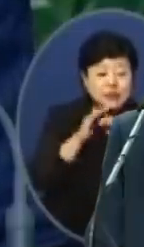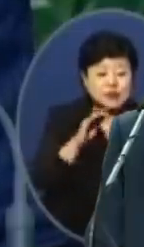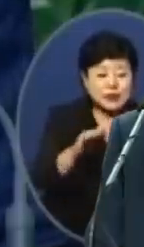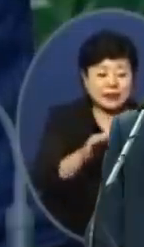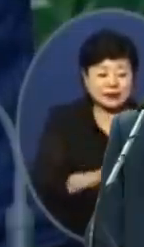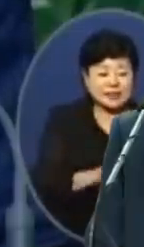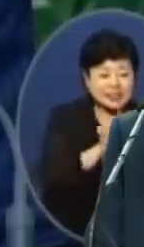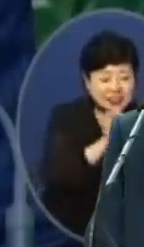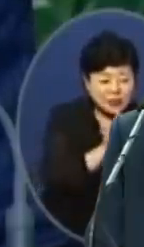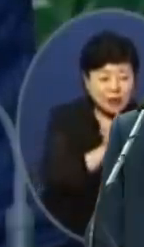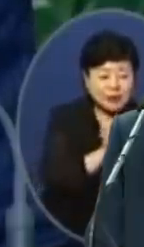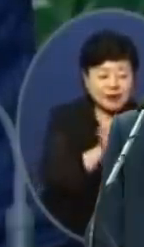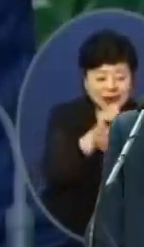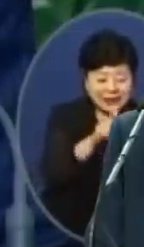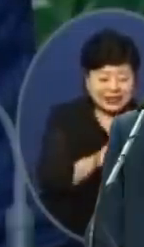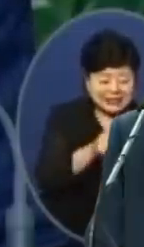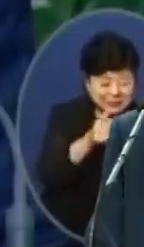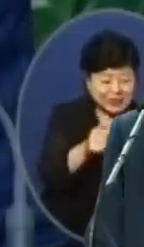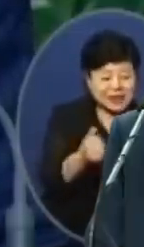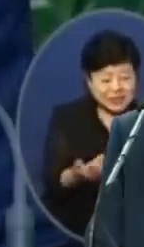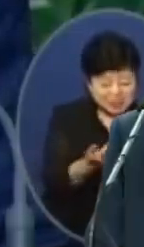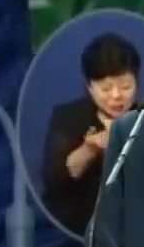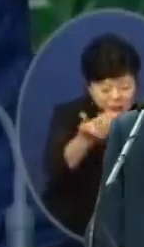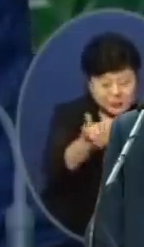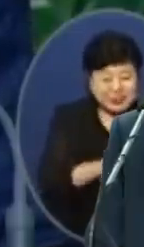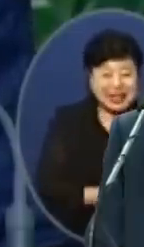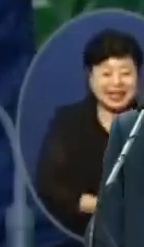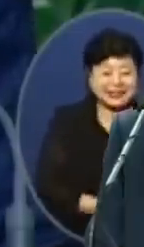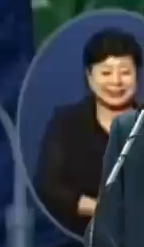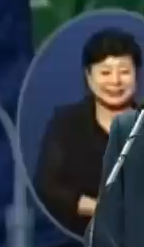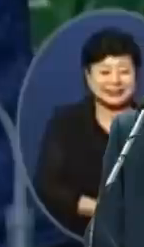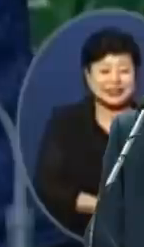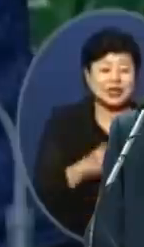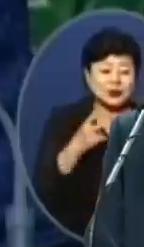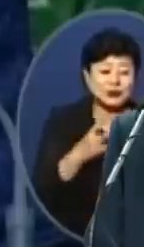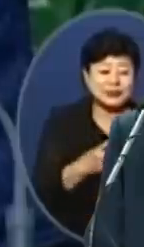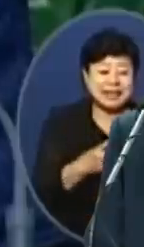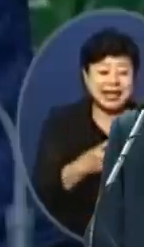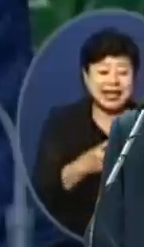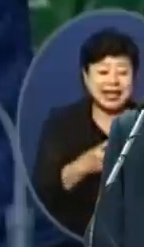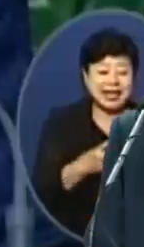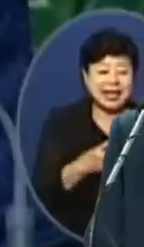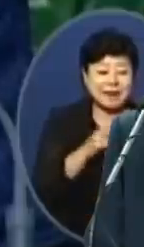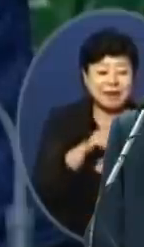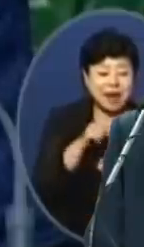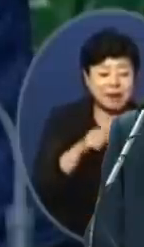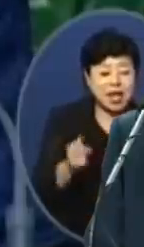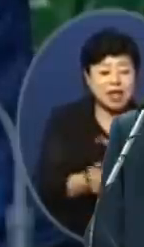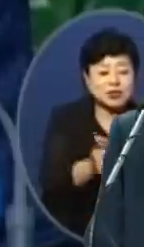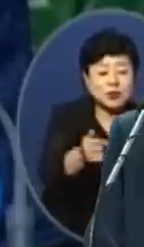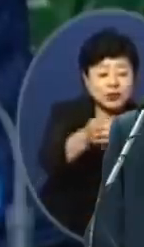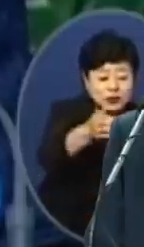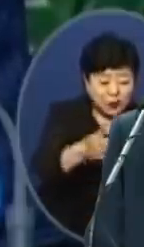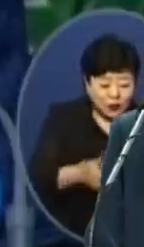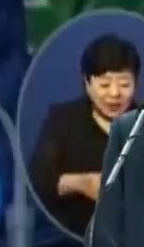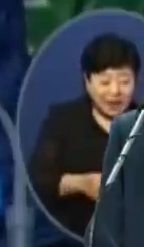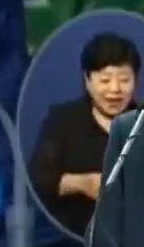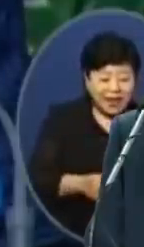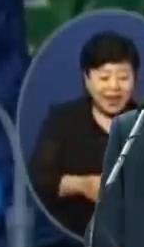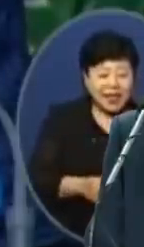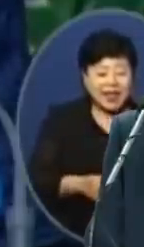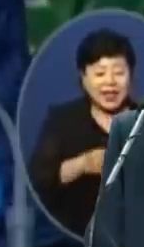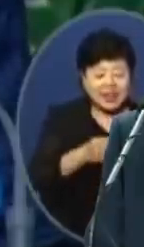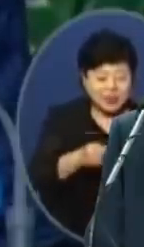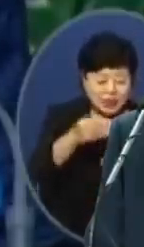다음에 기도하면 하나님이 이루어 주시는 것입니다. 둘째로 마음의 소원을 통하여